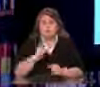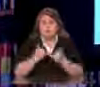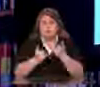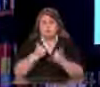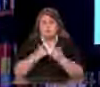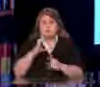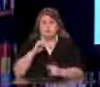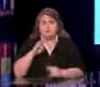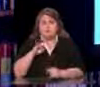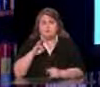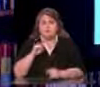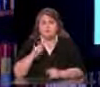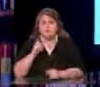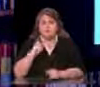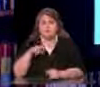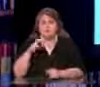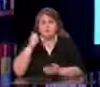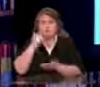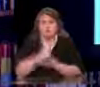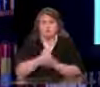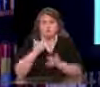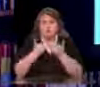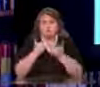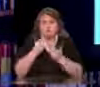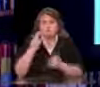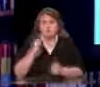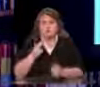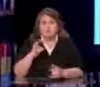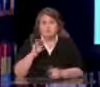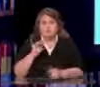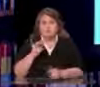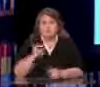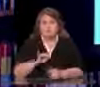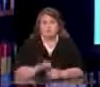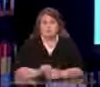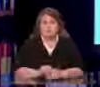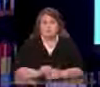Желтые семена, потому что доминирует желтый цвет, и